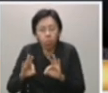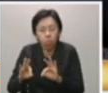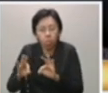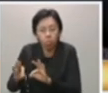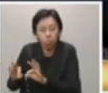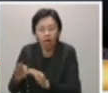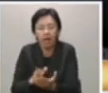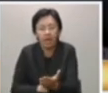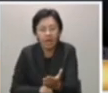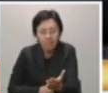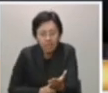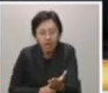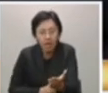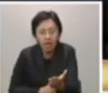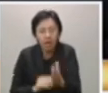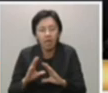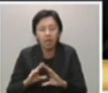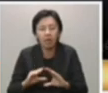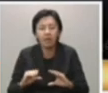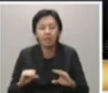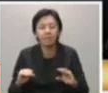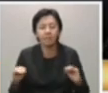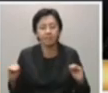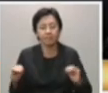ายก็หายเงียบไป